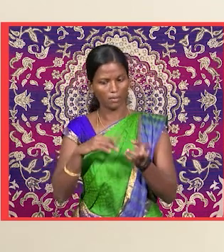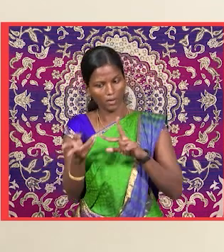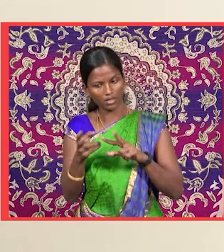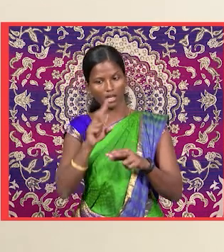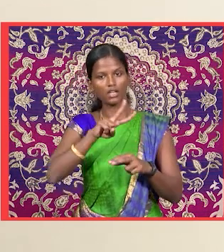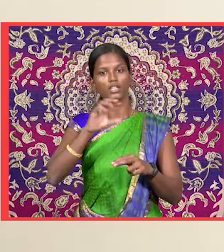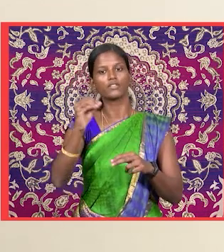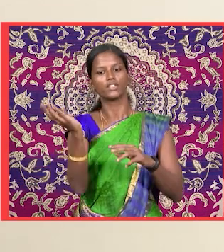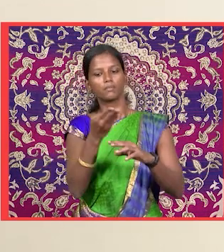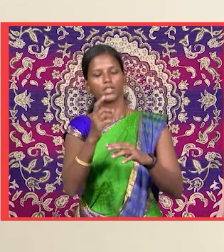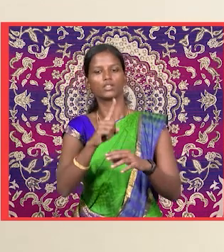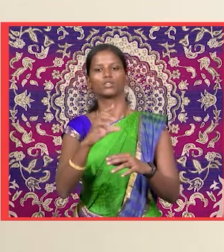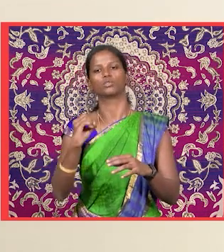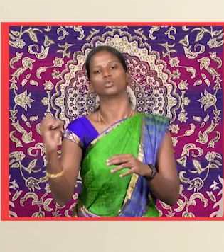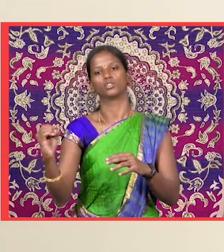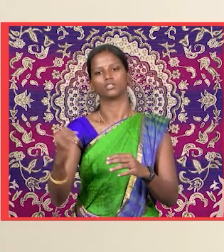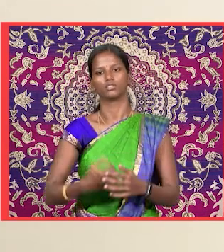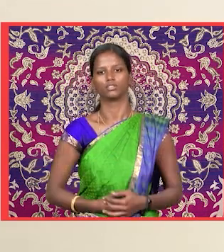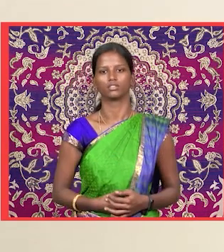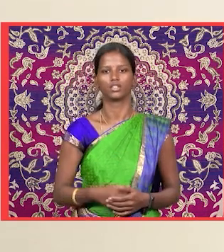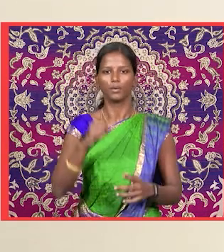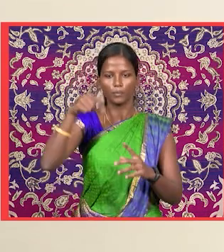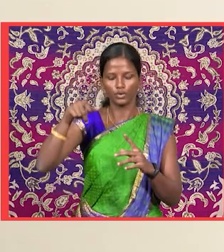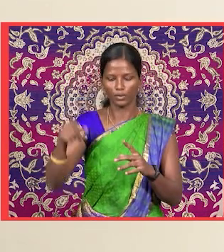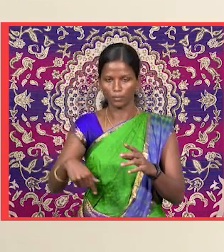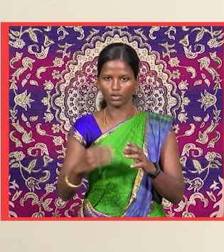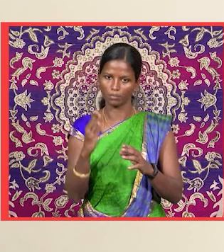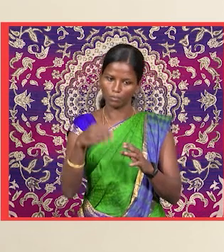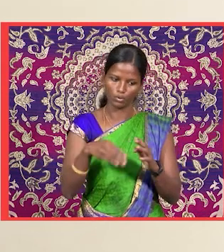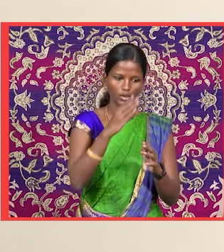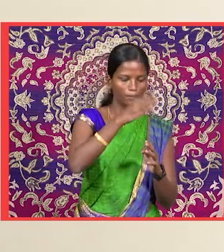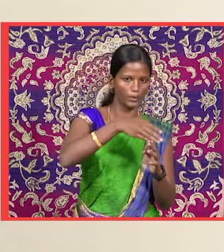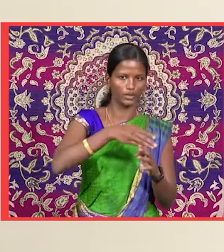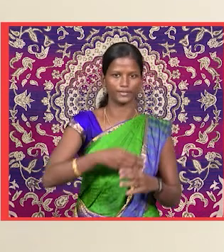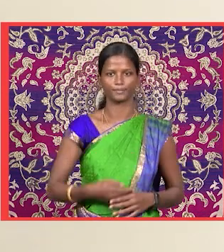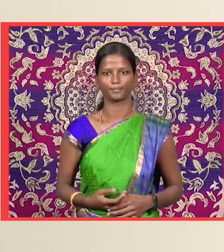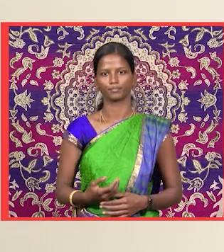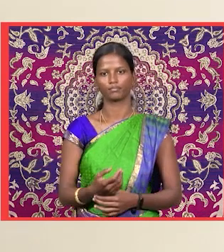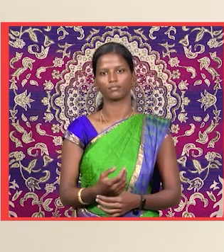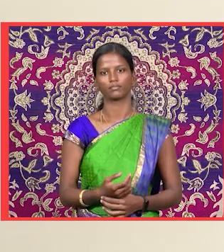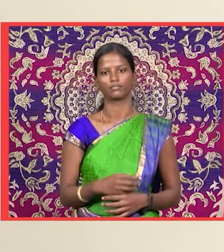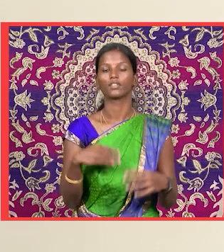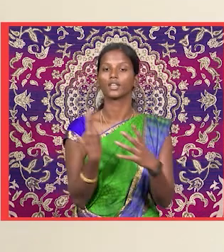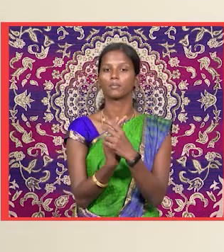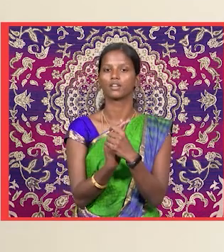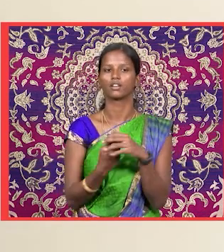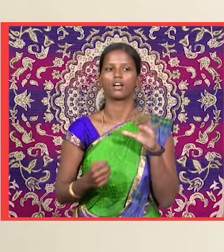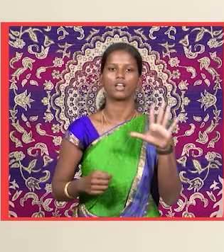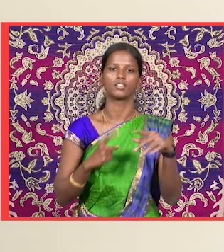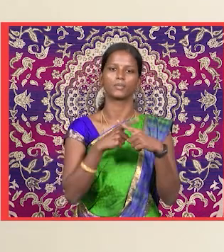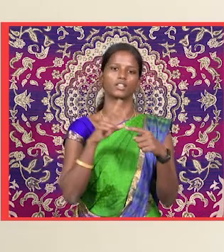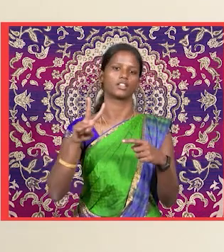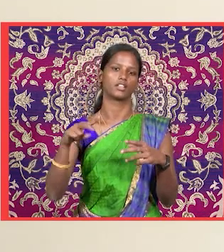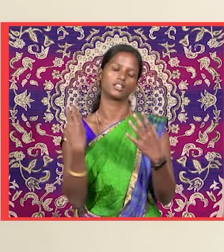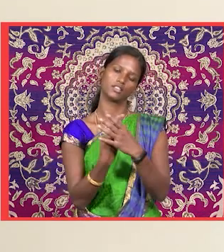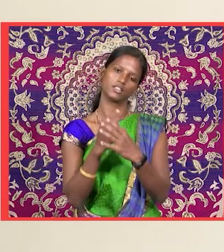50 × 20% நமக்கு தெரியும், 20/100. இதுக்கு கேன்சல், இந்த 0 × 0 கேன்சல் பண்ணிக்கலாம், இந்த 0 × 0 கேன்சல் பண்ணிக்கலாம். அப்போ